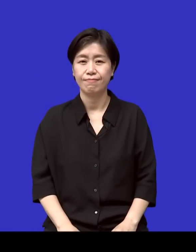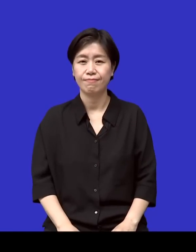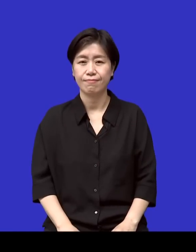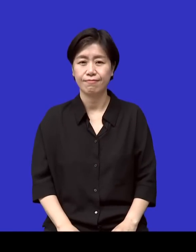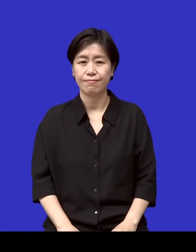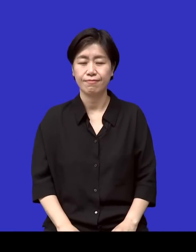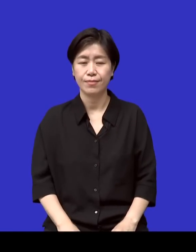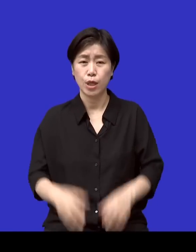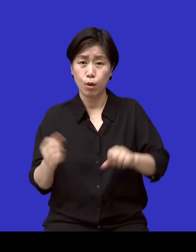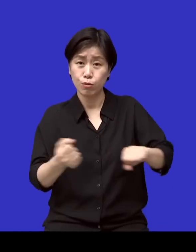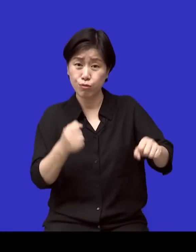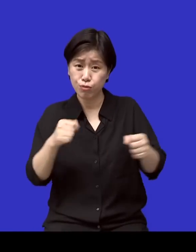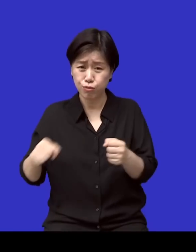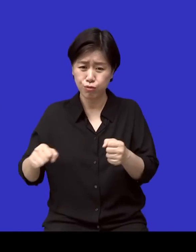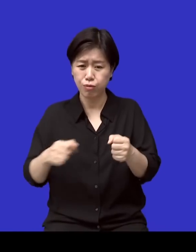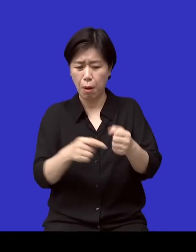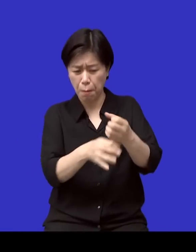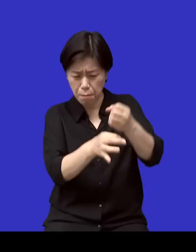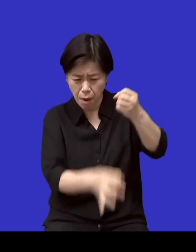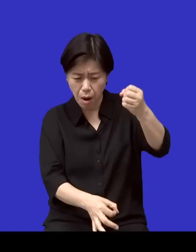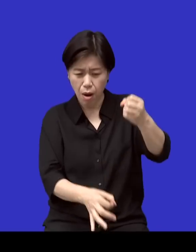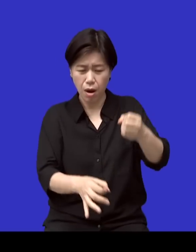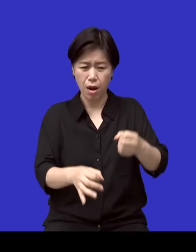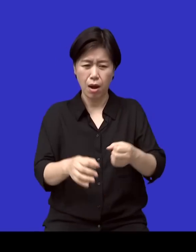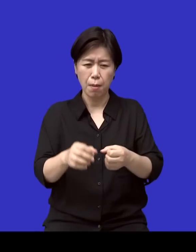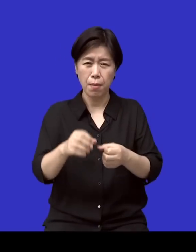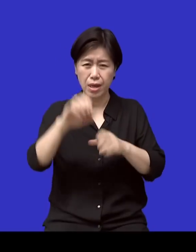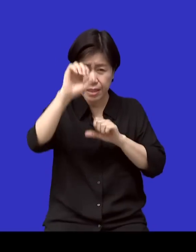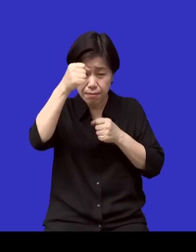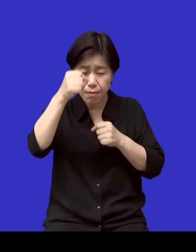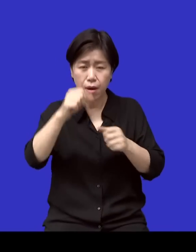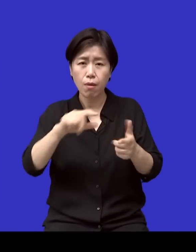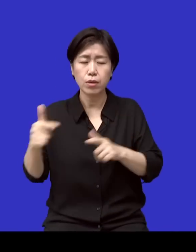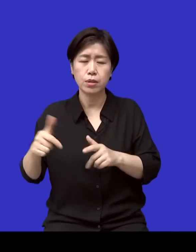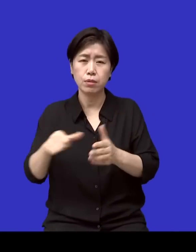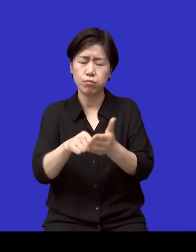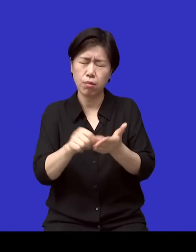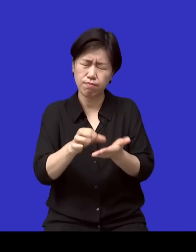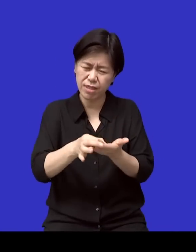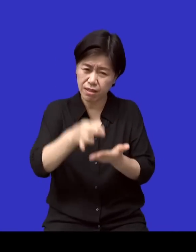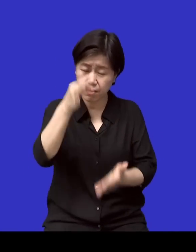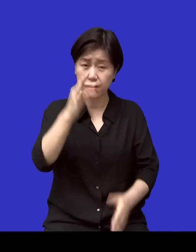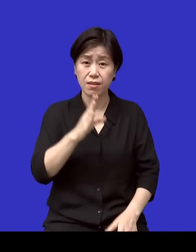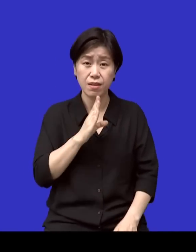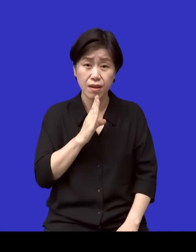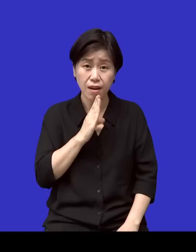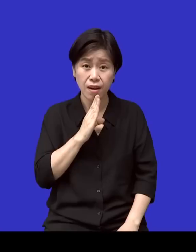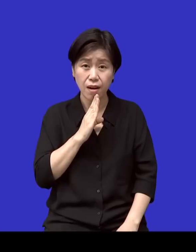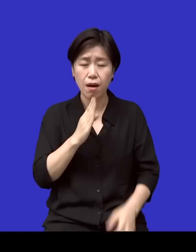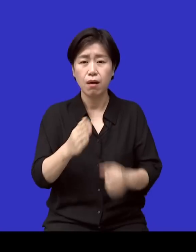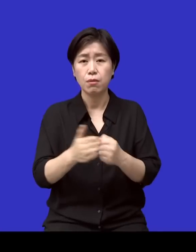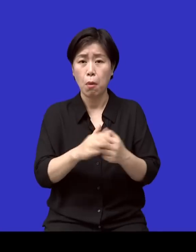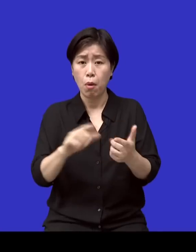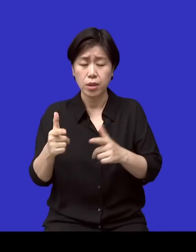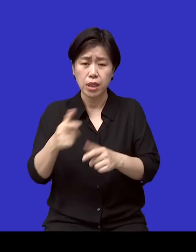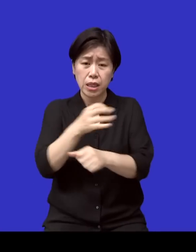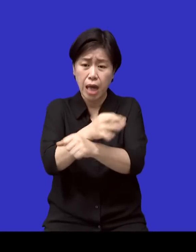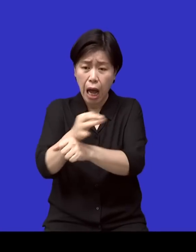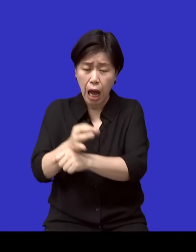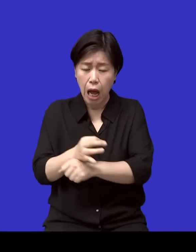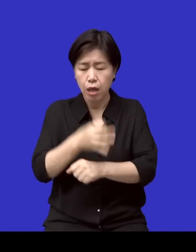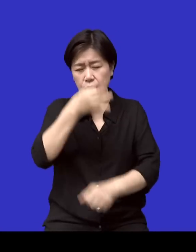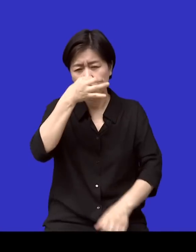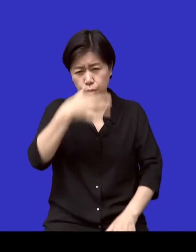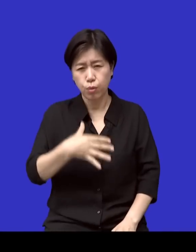장비 종목이라는 게 돈이 굉장히 좀 금액이 좀 있는 아, 종목이라서 그렇죠. 되게 힘들어요. 네.